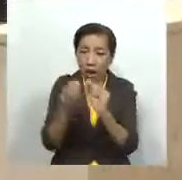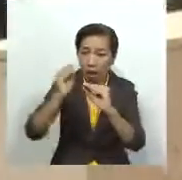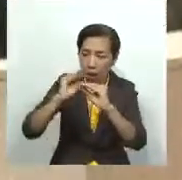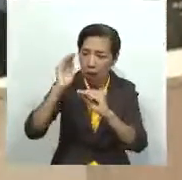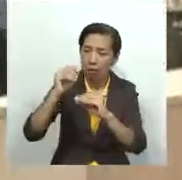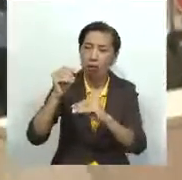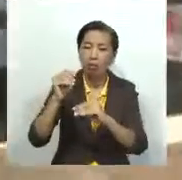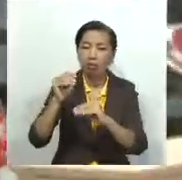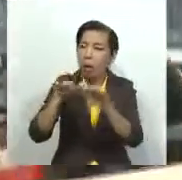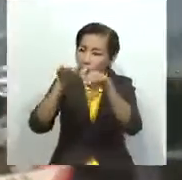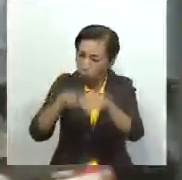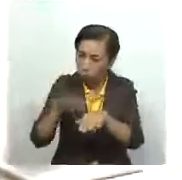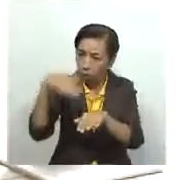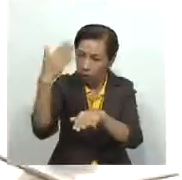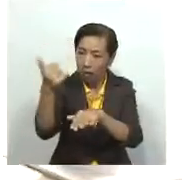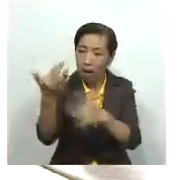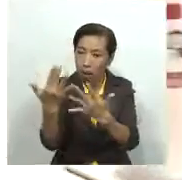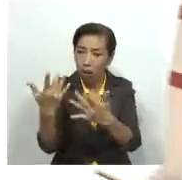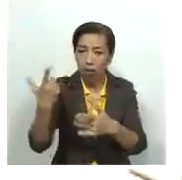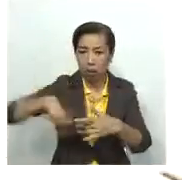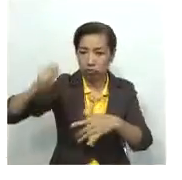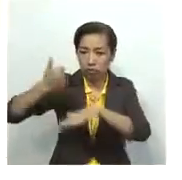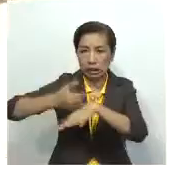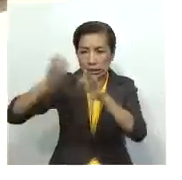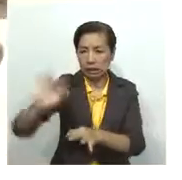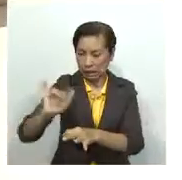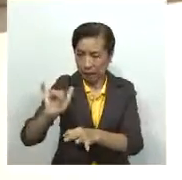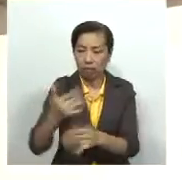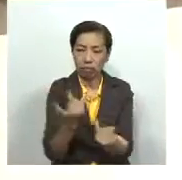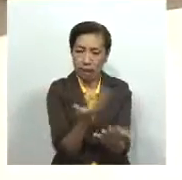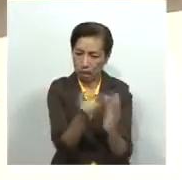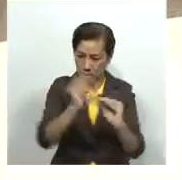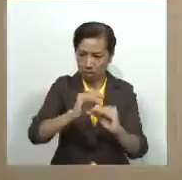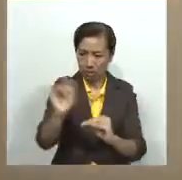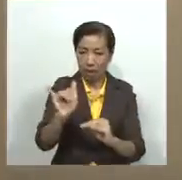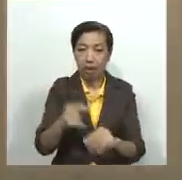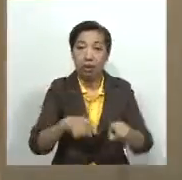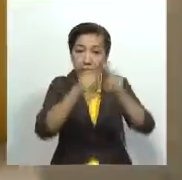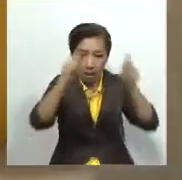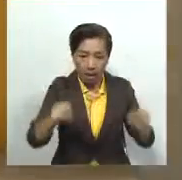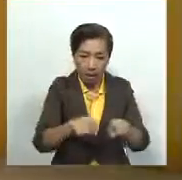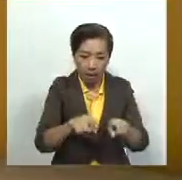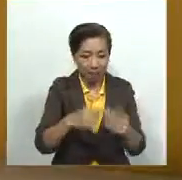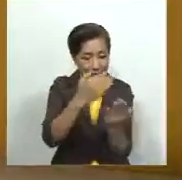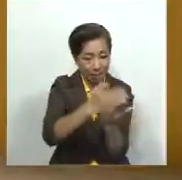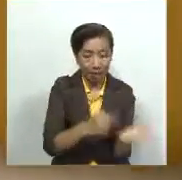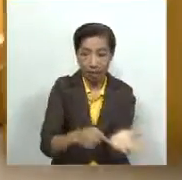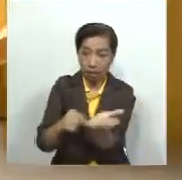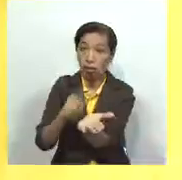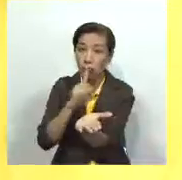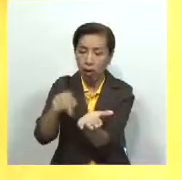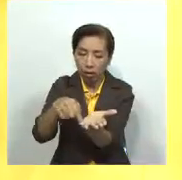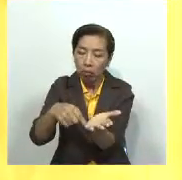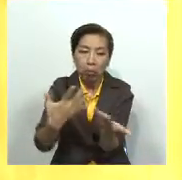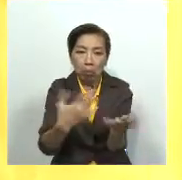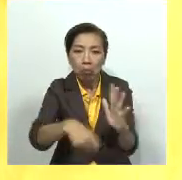ดยสารเป็นการชั่วคราวก่อนมีคำพิพากษาโดยนายศรีสุวรรณบอกว่าได้ระบุในคำร้องแล้วก็ขอถึงเหตุผลเพราะว่